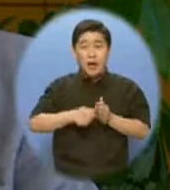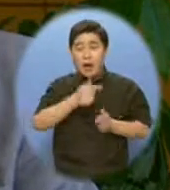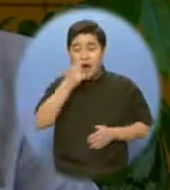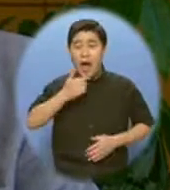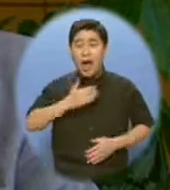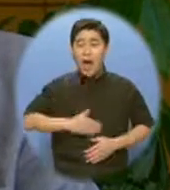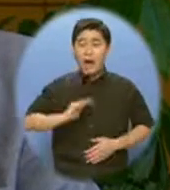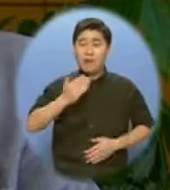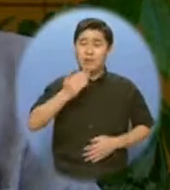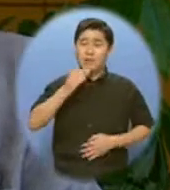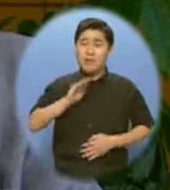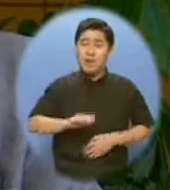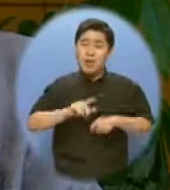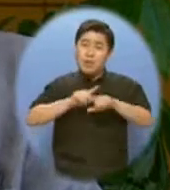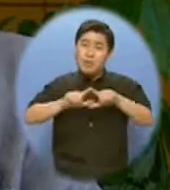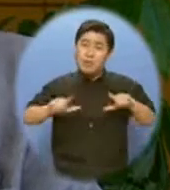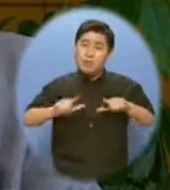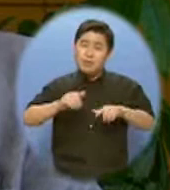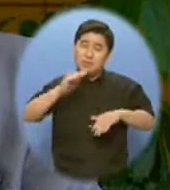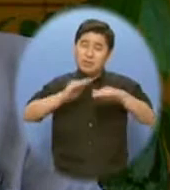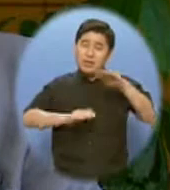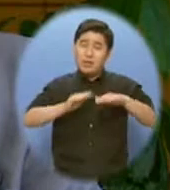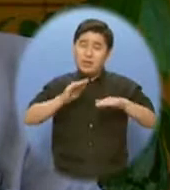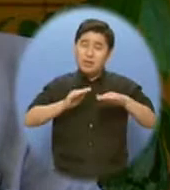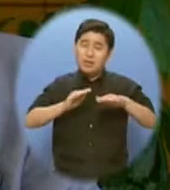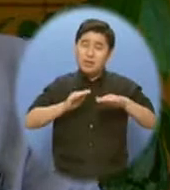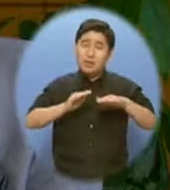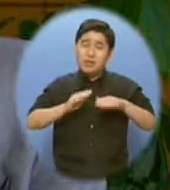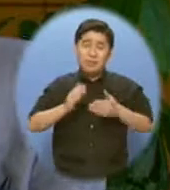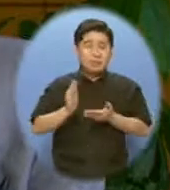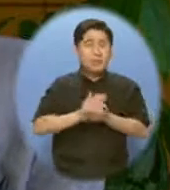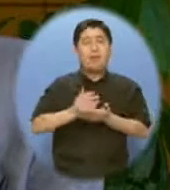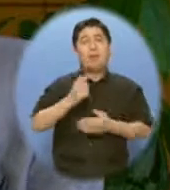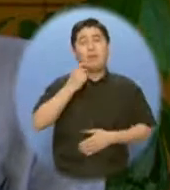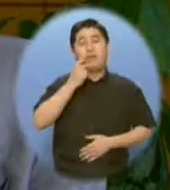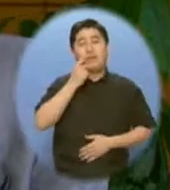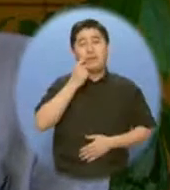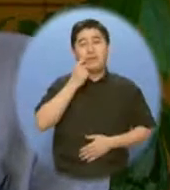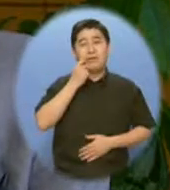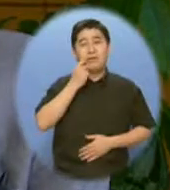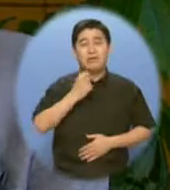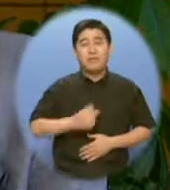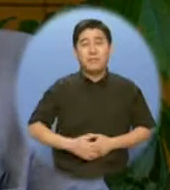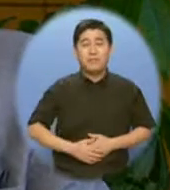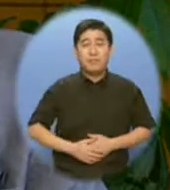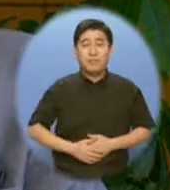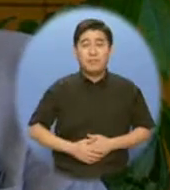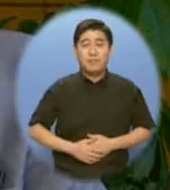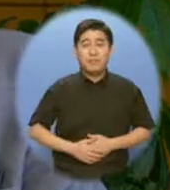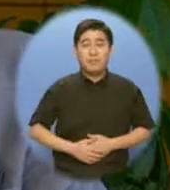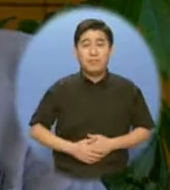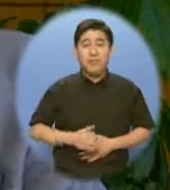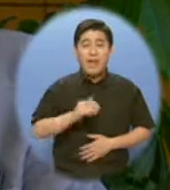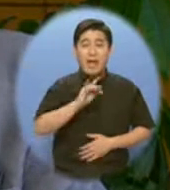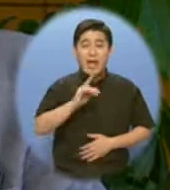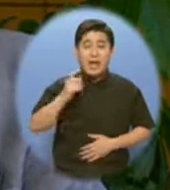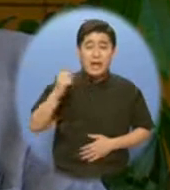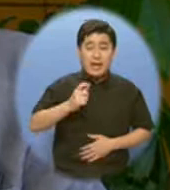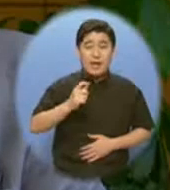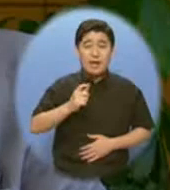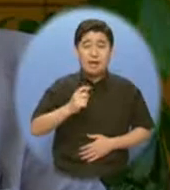되는데 보통은 그런 차이를 잘 분간을 못합니다. 여기서 해바라기 하는